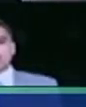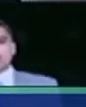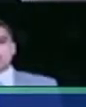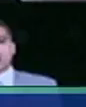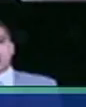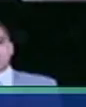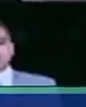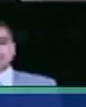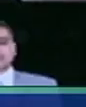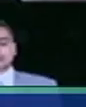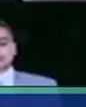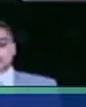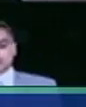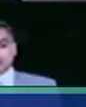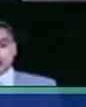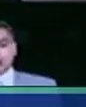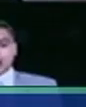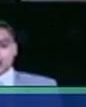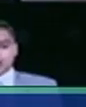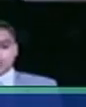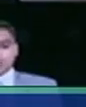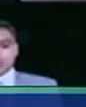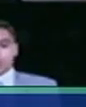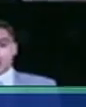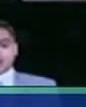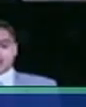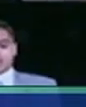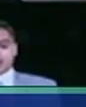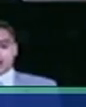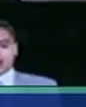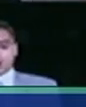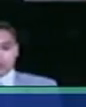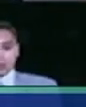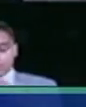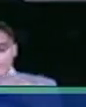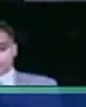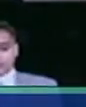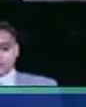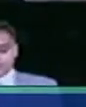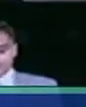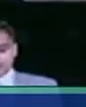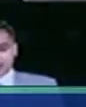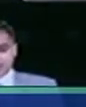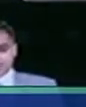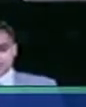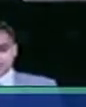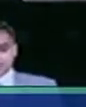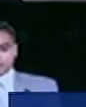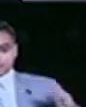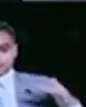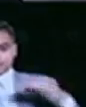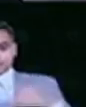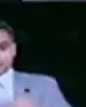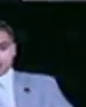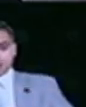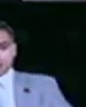أقول لكم إن المرحلة الأولى وحدها، المرحلة الأولى اللي احنا شرفنا على الانتهاء